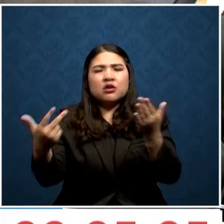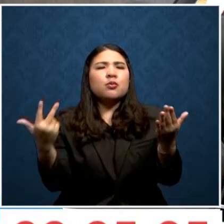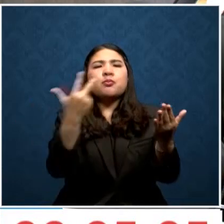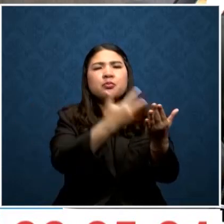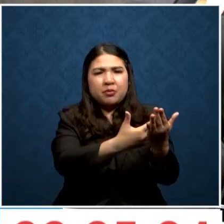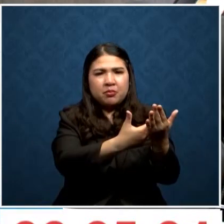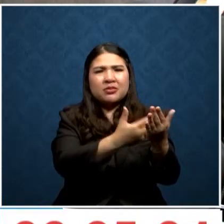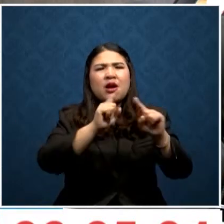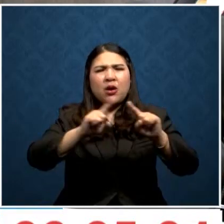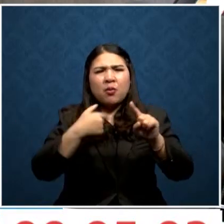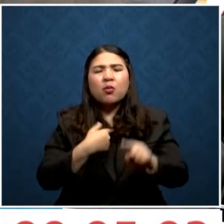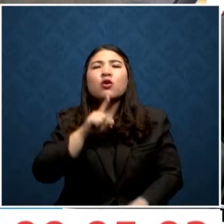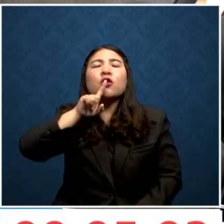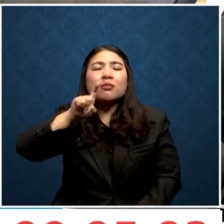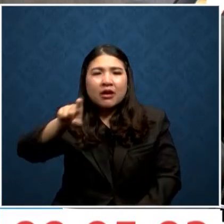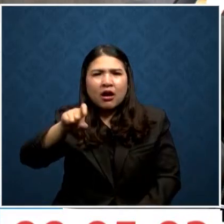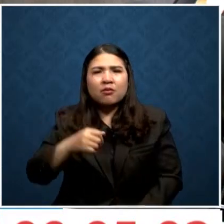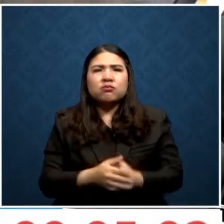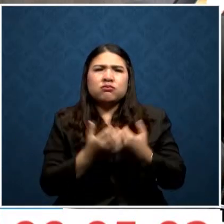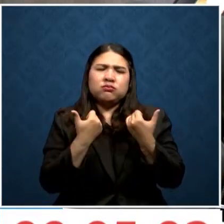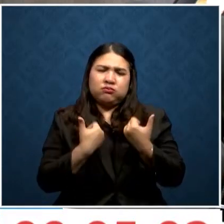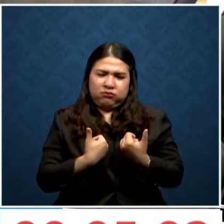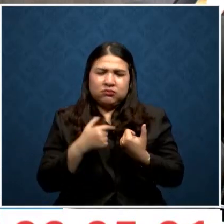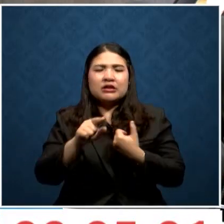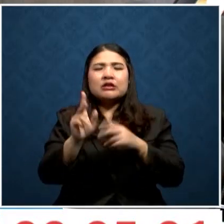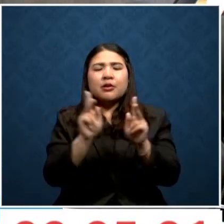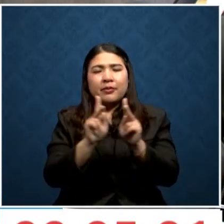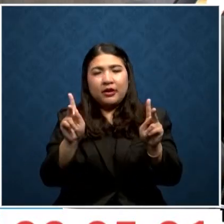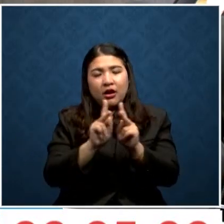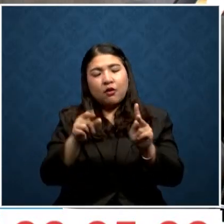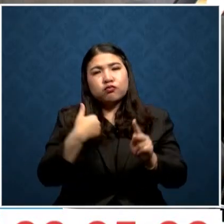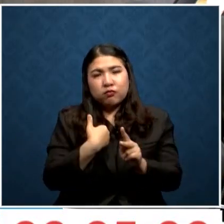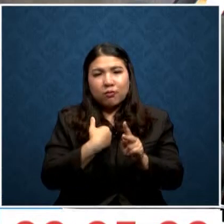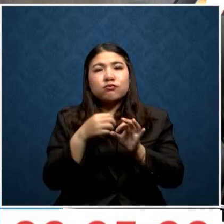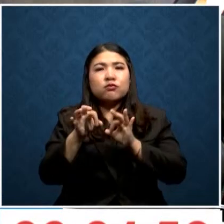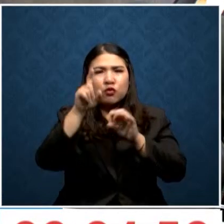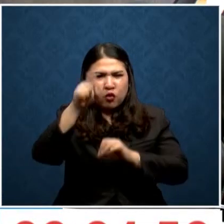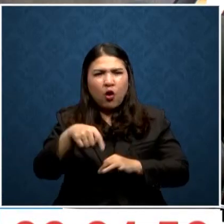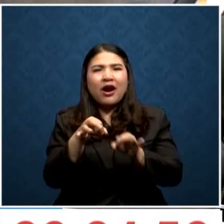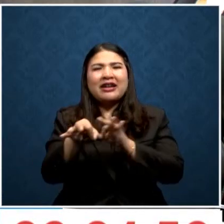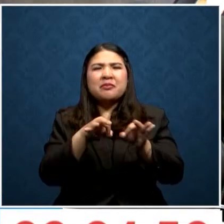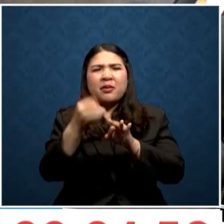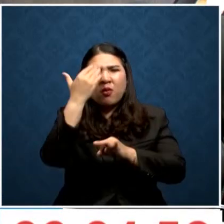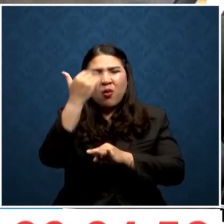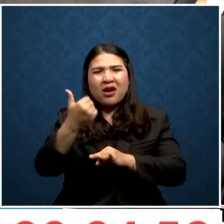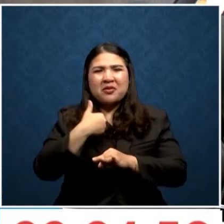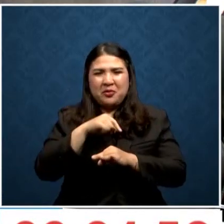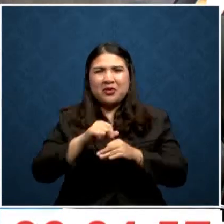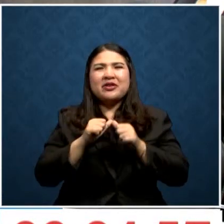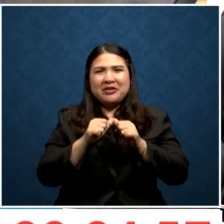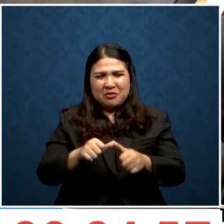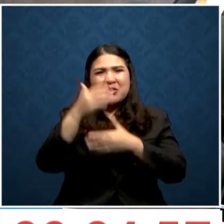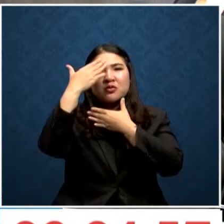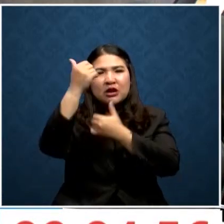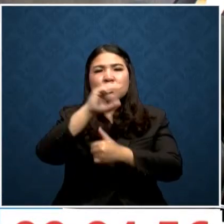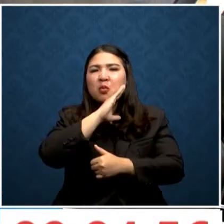ทั้งนั้นขอสอบถามนะผมคิดว่าอันนี้เป็นประเด็นที่กรรมการอาจจะต้องชี้แจงเพราะว่าอยู่ในความสนใจต่อให้เราไม่ตอบ